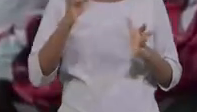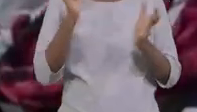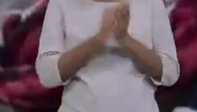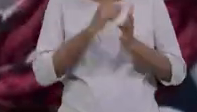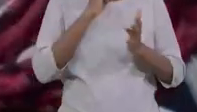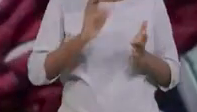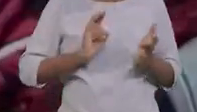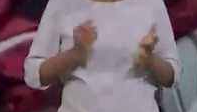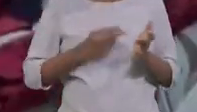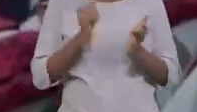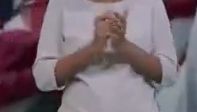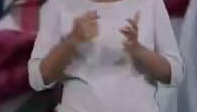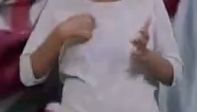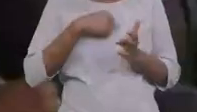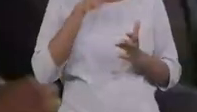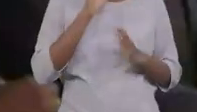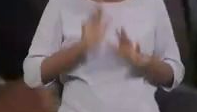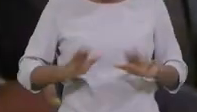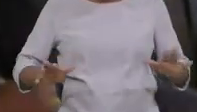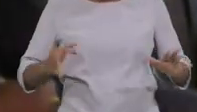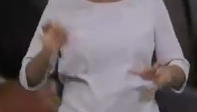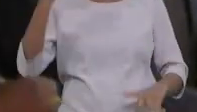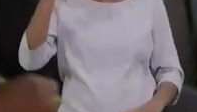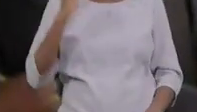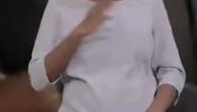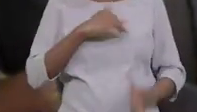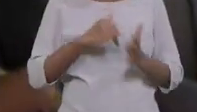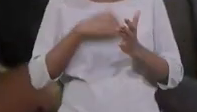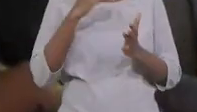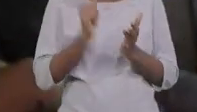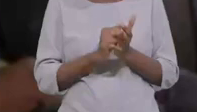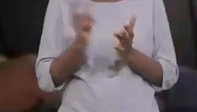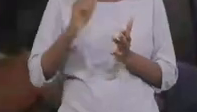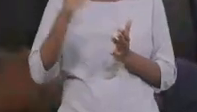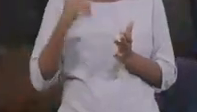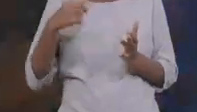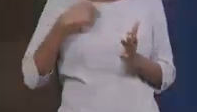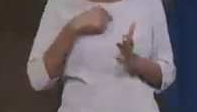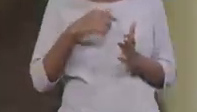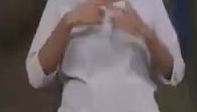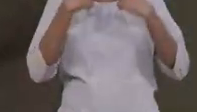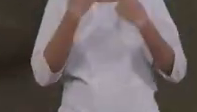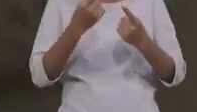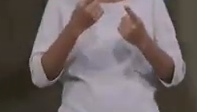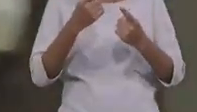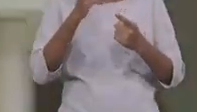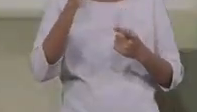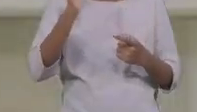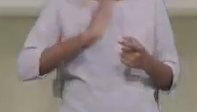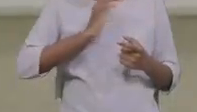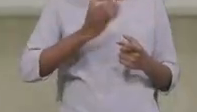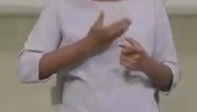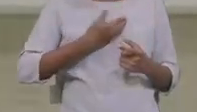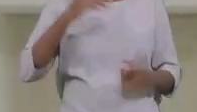Un esprit qui nous rassure que nous sommes enfants de Dieu. Il dit, c'est pour cela que nous